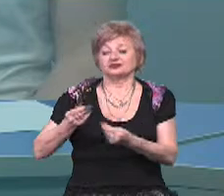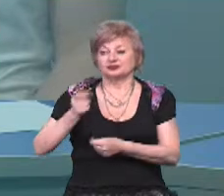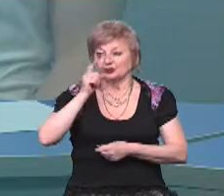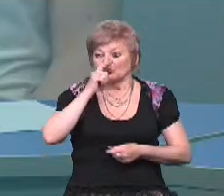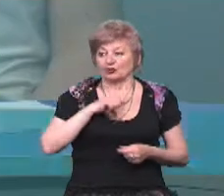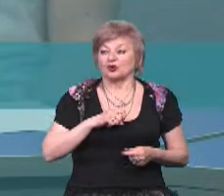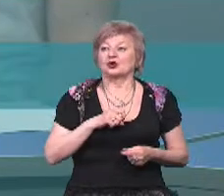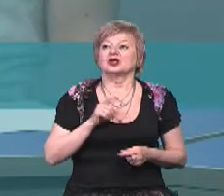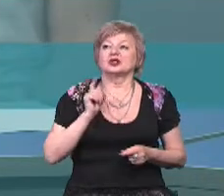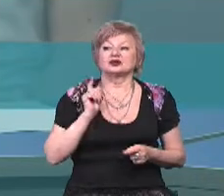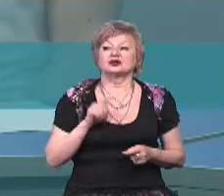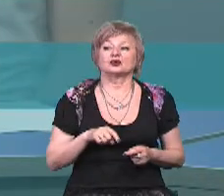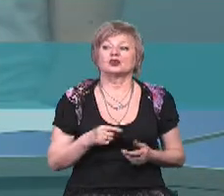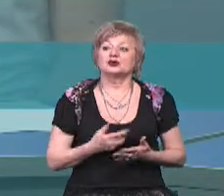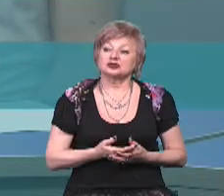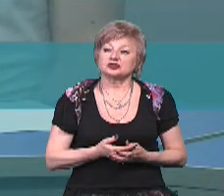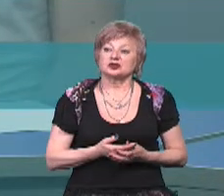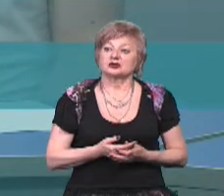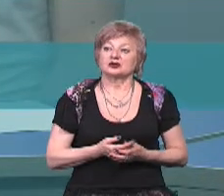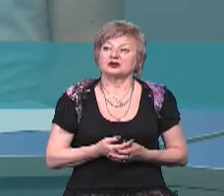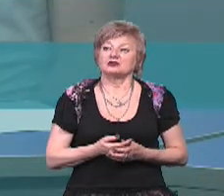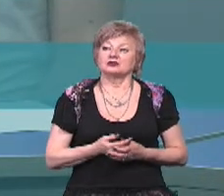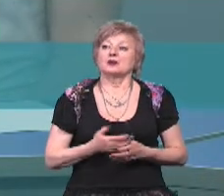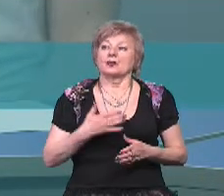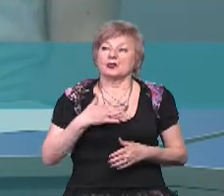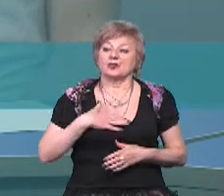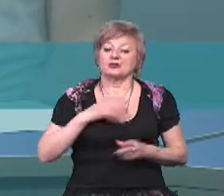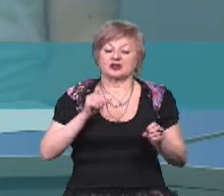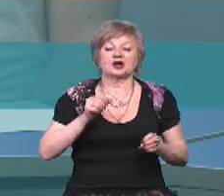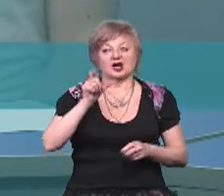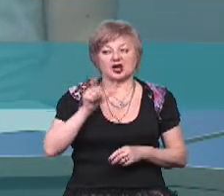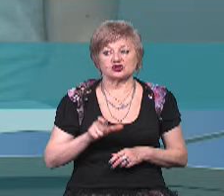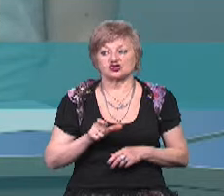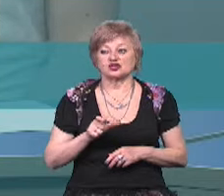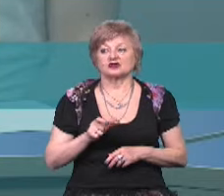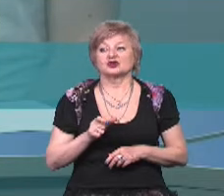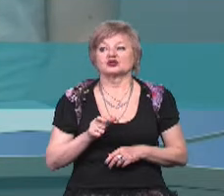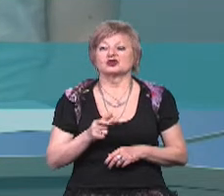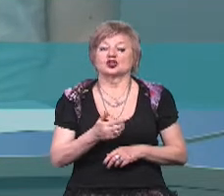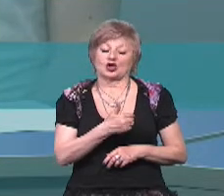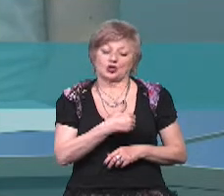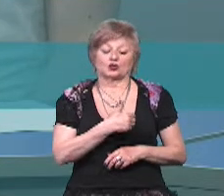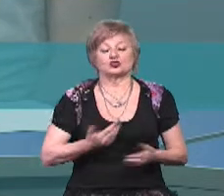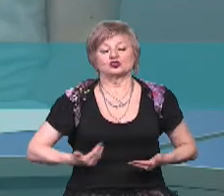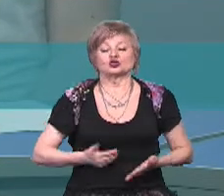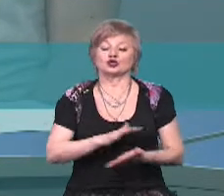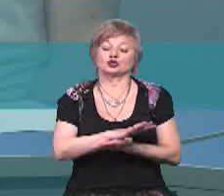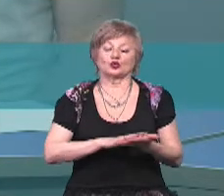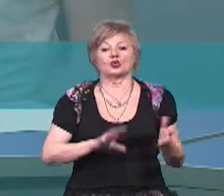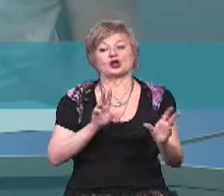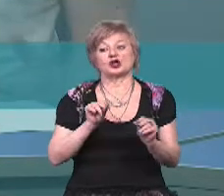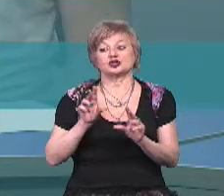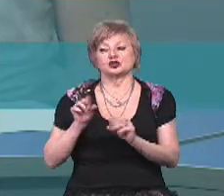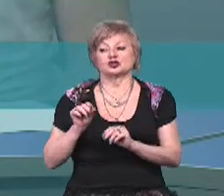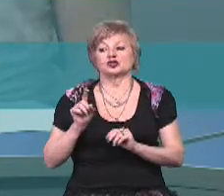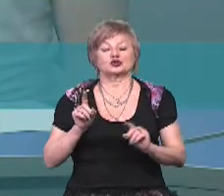і навіть модних зараз айкосів. І мені, як людині, да, притомні, хочеться жити довго, щасливо, побачити світ, що